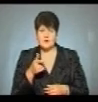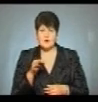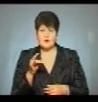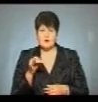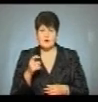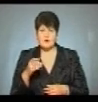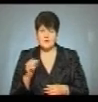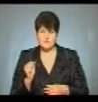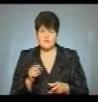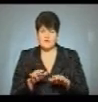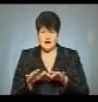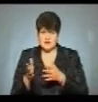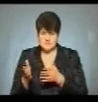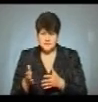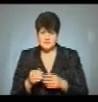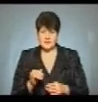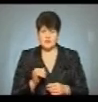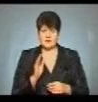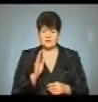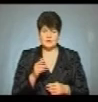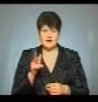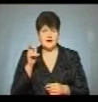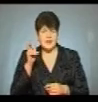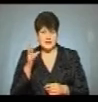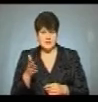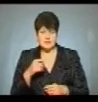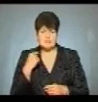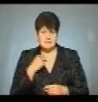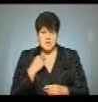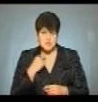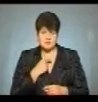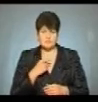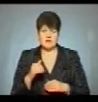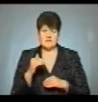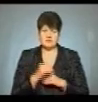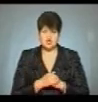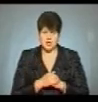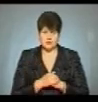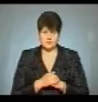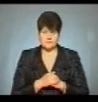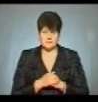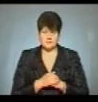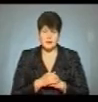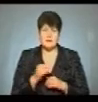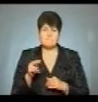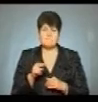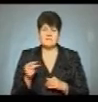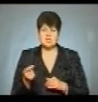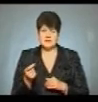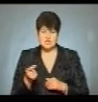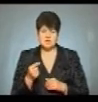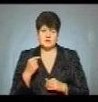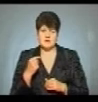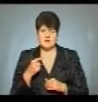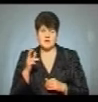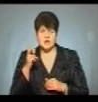відварюється в бульйон. І буде що, гречка з м'ясом, на вечерю пшенична каша, теж м'ясо.